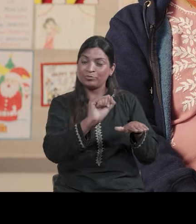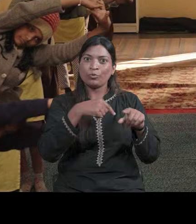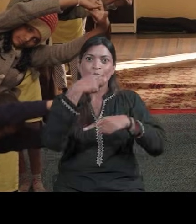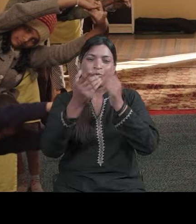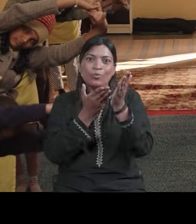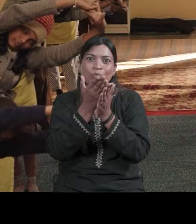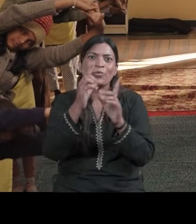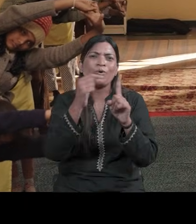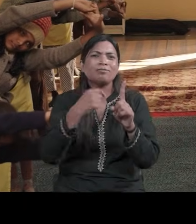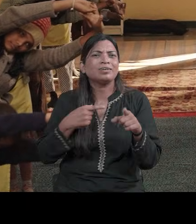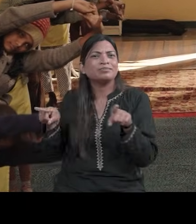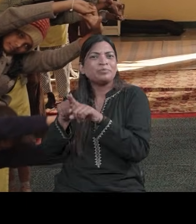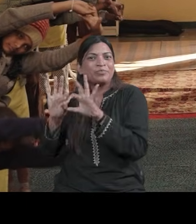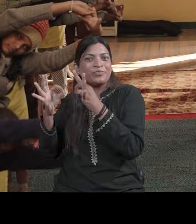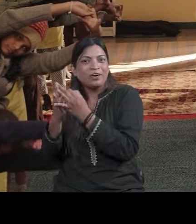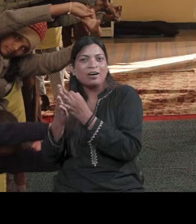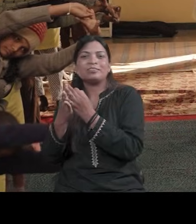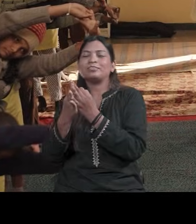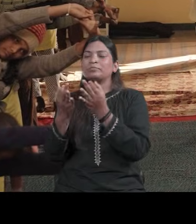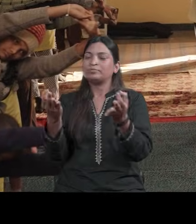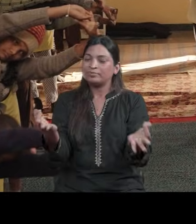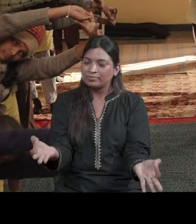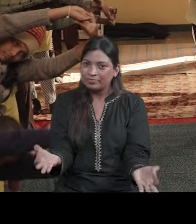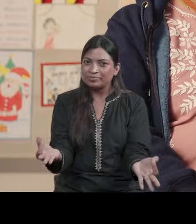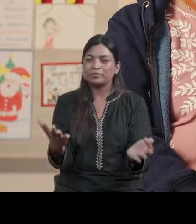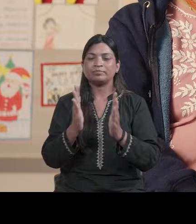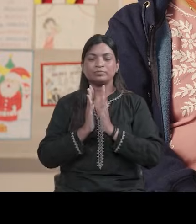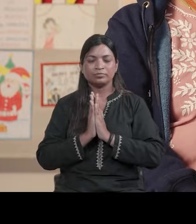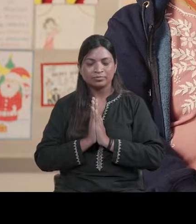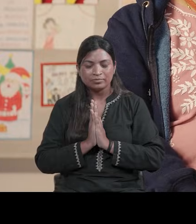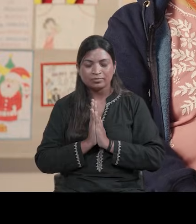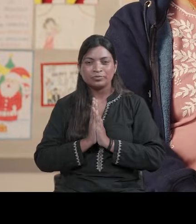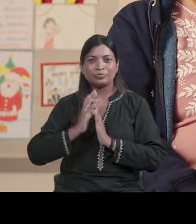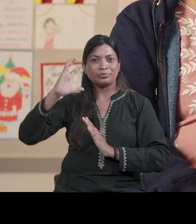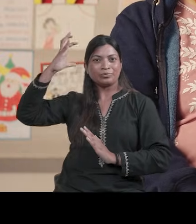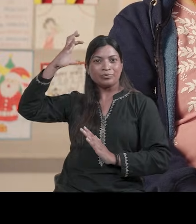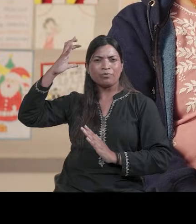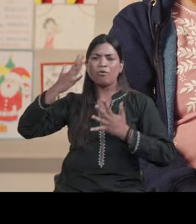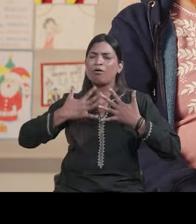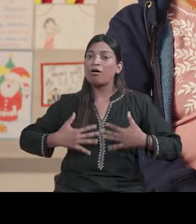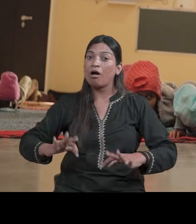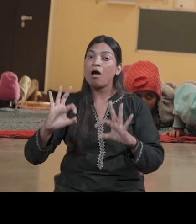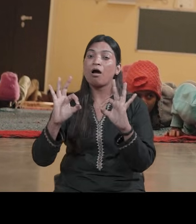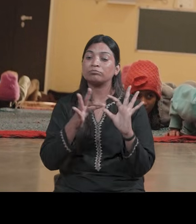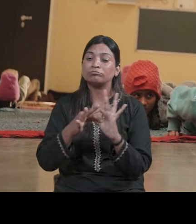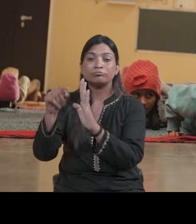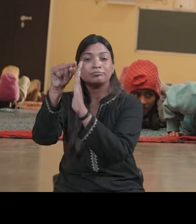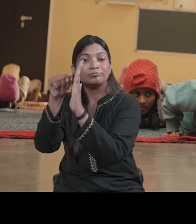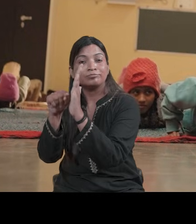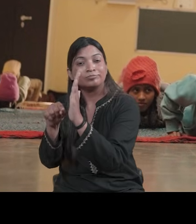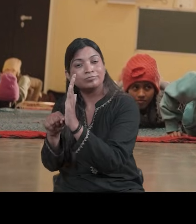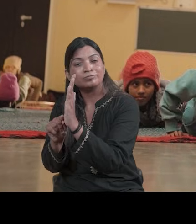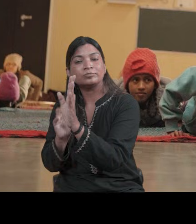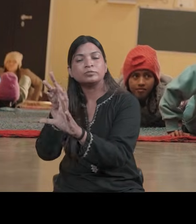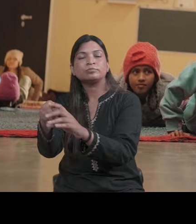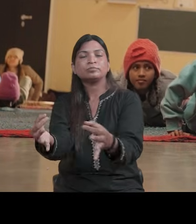के योगा, प्राणायाम, सूर्य नमस्कार और सारी चीज़ें जो स्वास्थ्य को ठीक रखती है वो सब कुछ करते हैं,